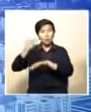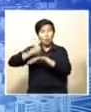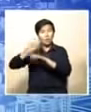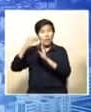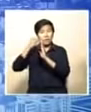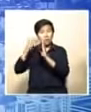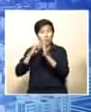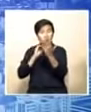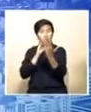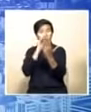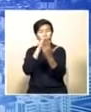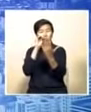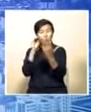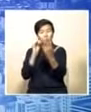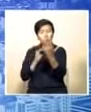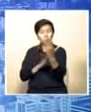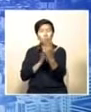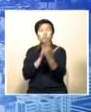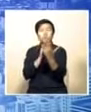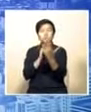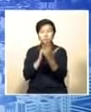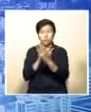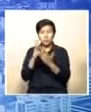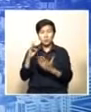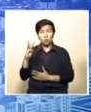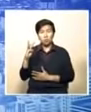จะให้แก่บุคคลซึ่ง